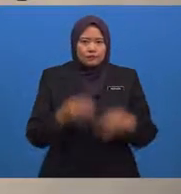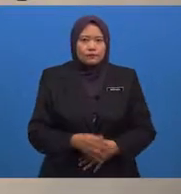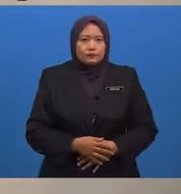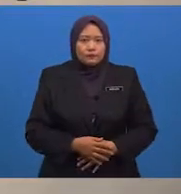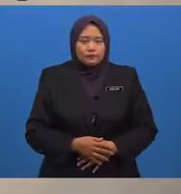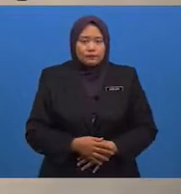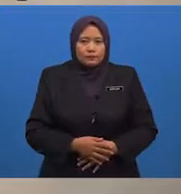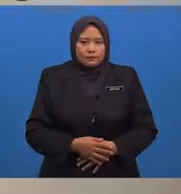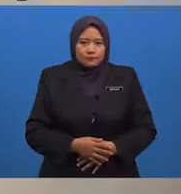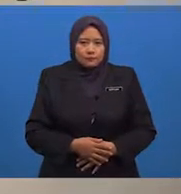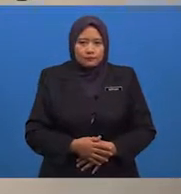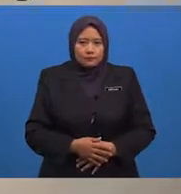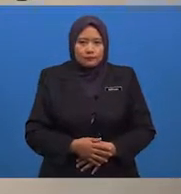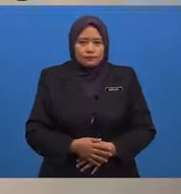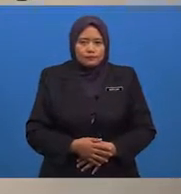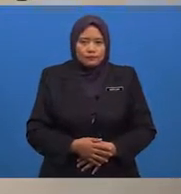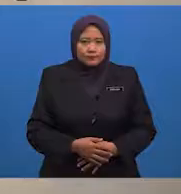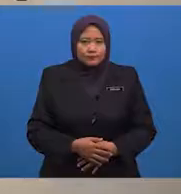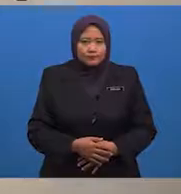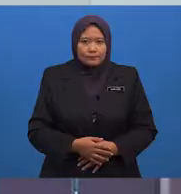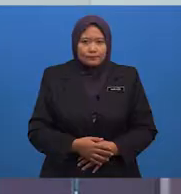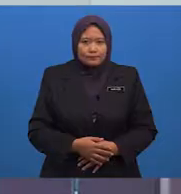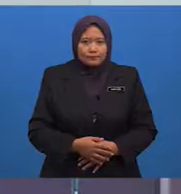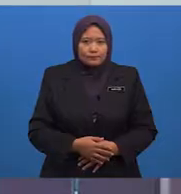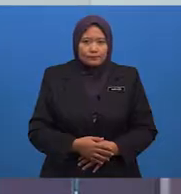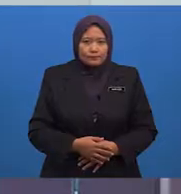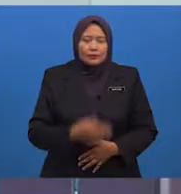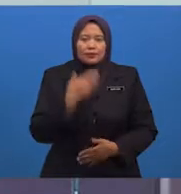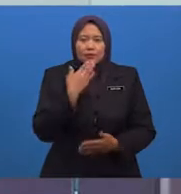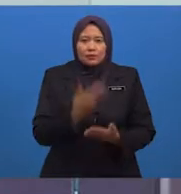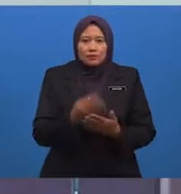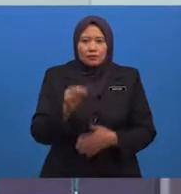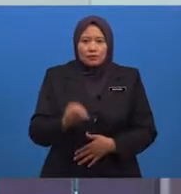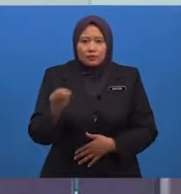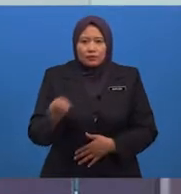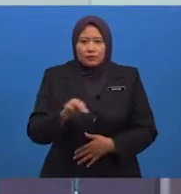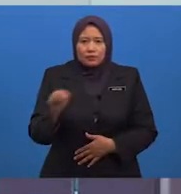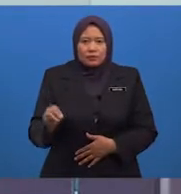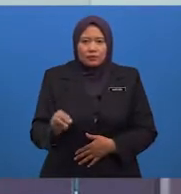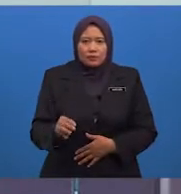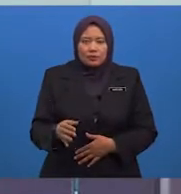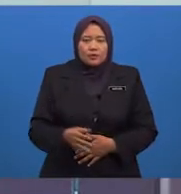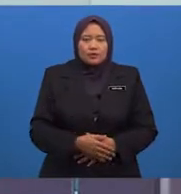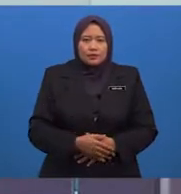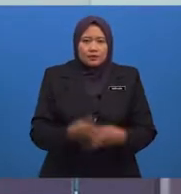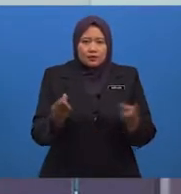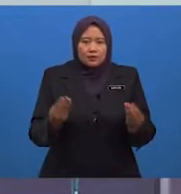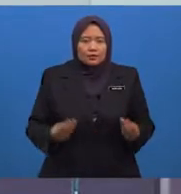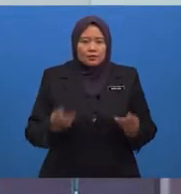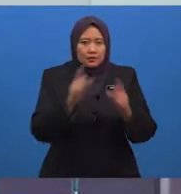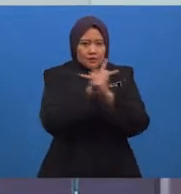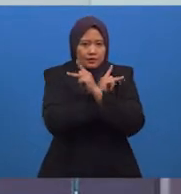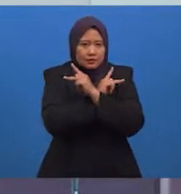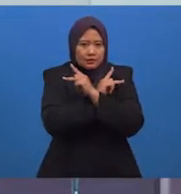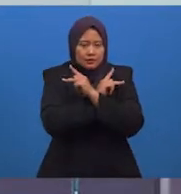malang yang menimpa orang lain. Baiklah murid-murid, terima kasih cikgu ucapkan kerana